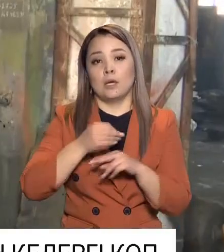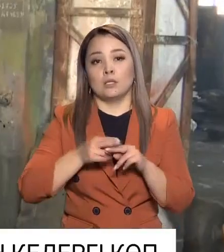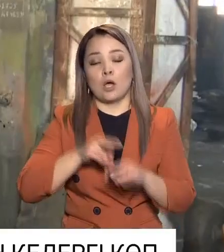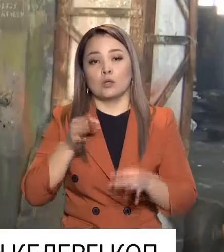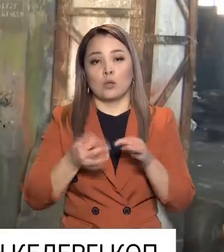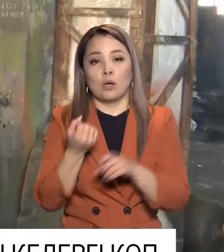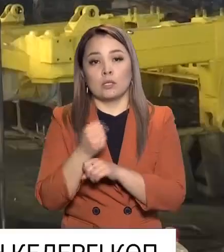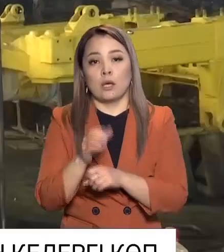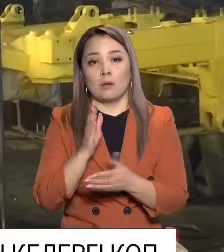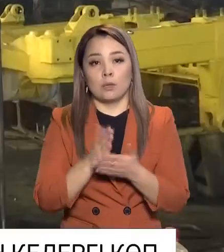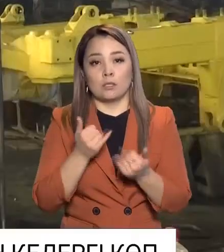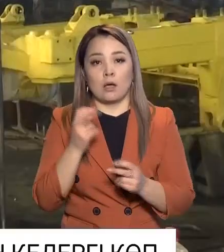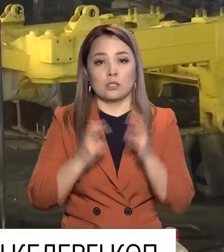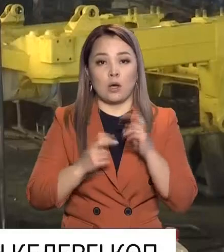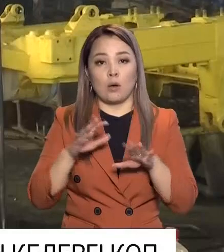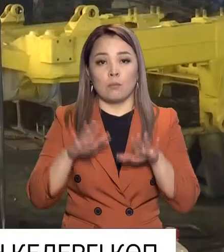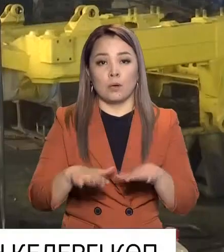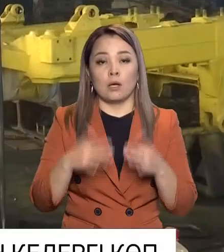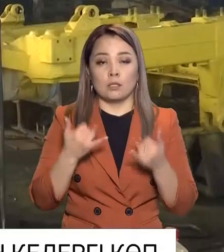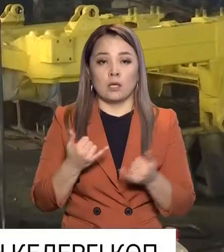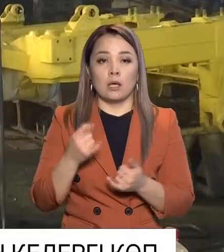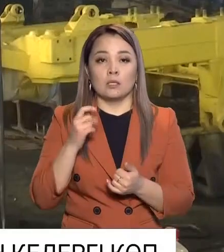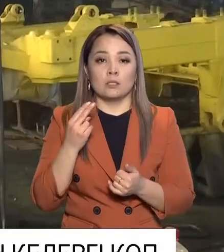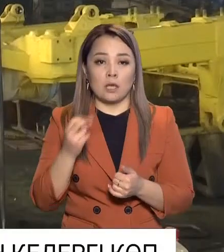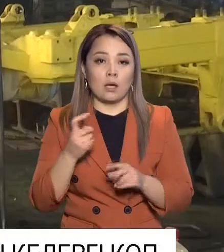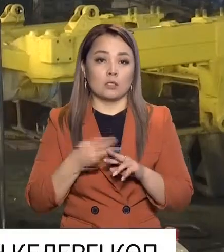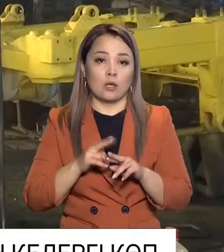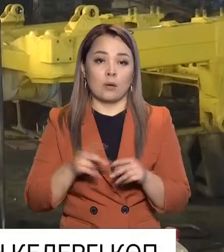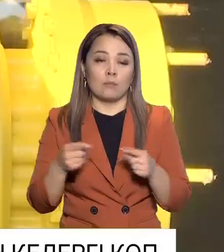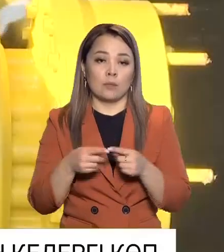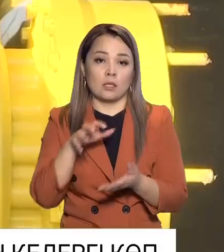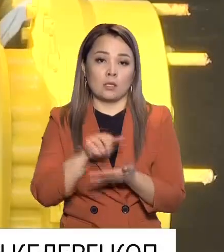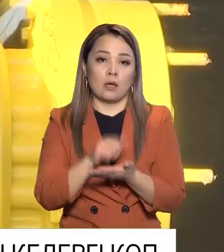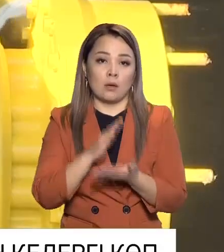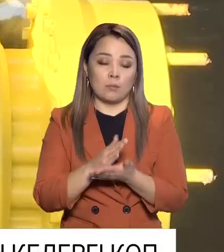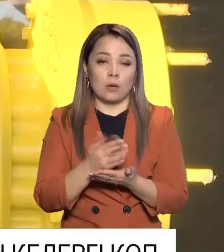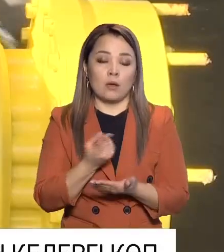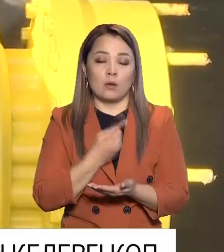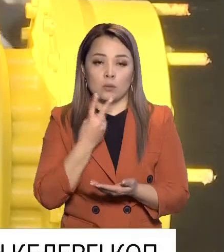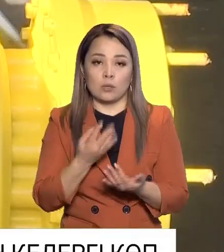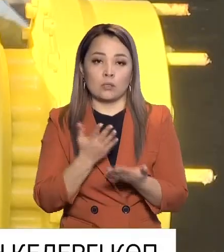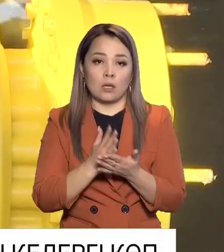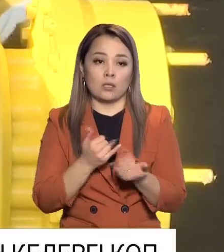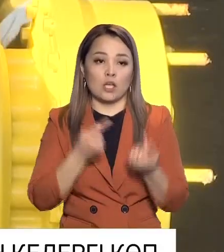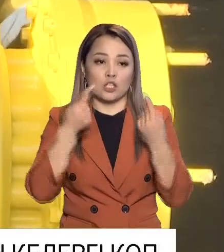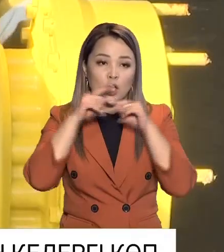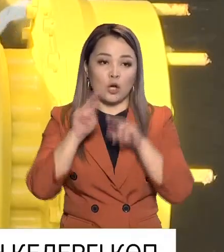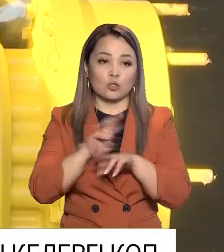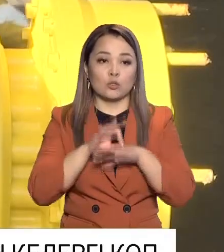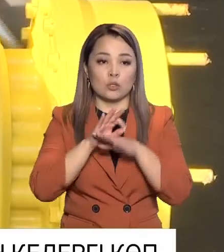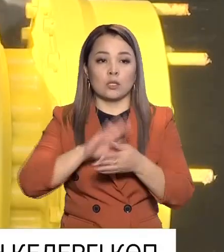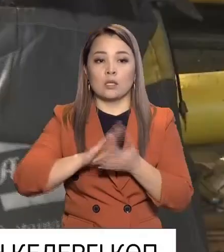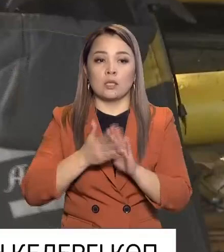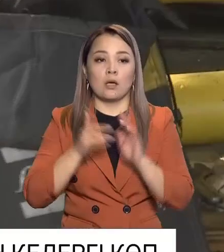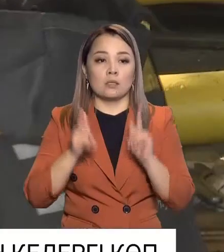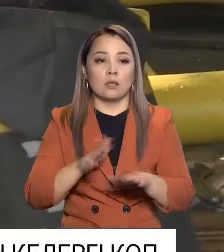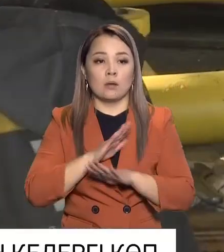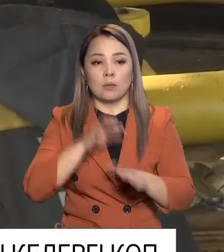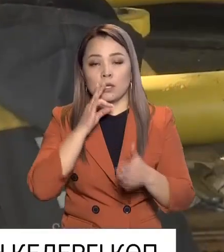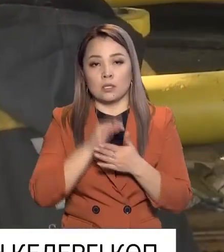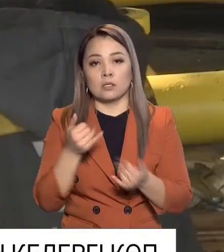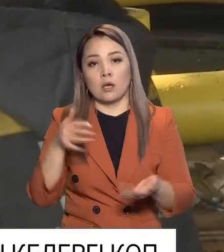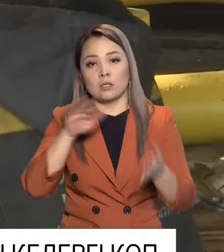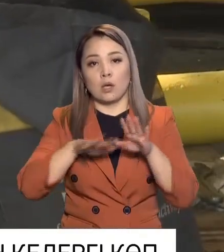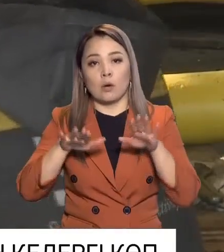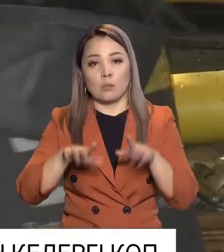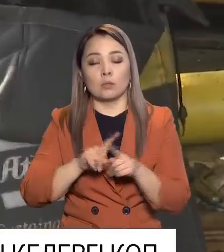жеңіп шыққан. Дегенмен зауыт аумағында цехтарда жалғалып отырған фирмалардың жұмысы мәз емес. Ешкім мұнда техникасын жөндетуге келгісі келмейді. Тау-кен және өзге